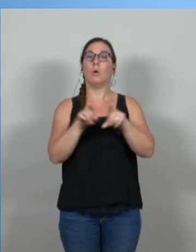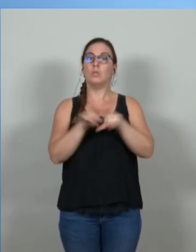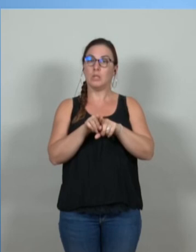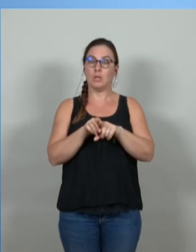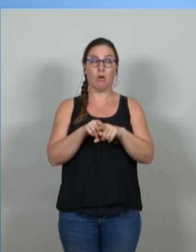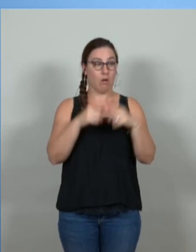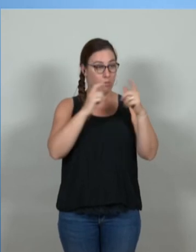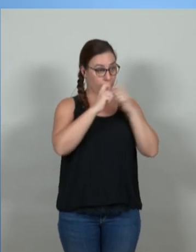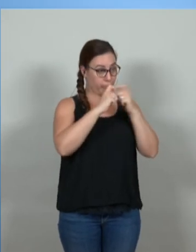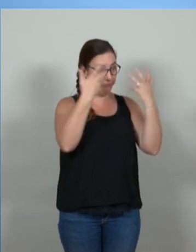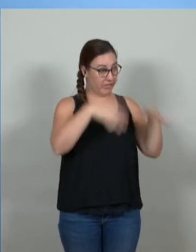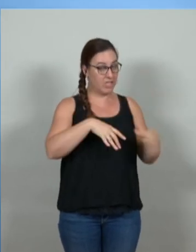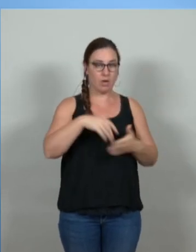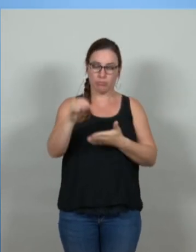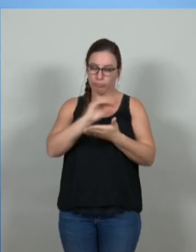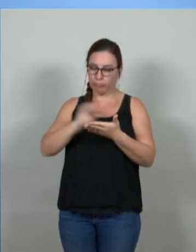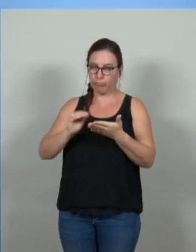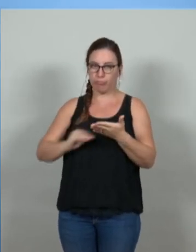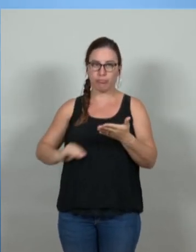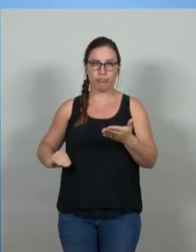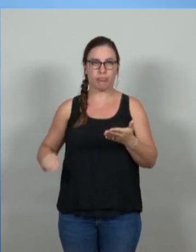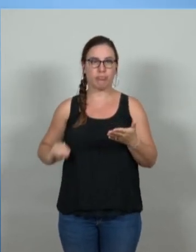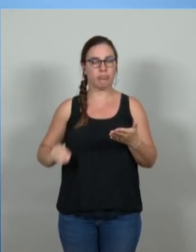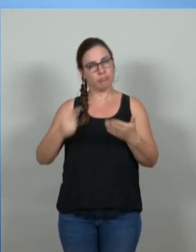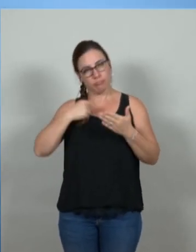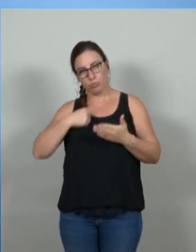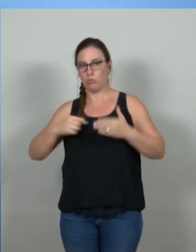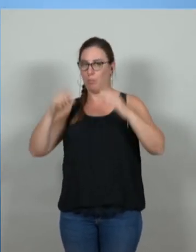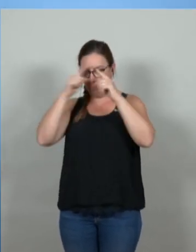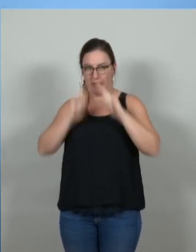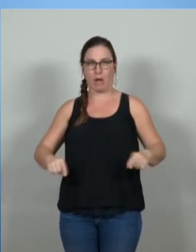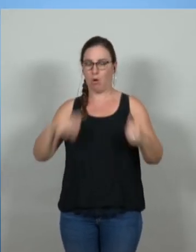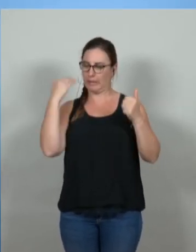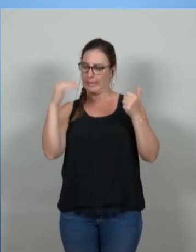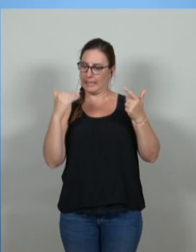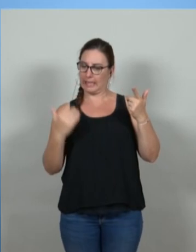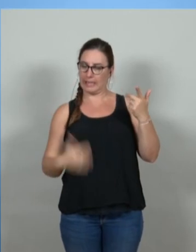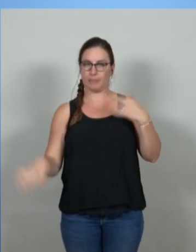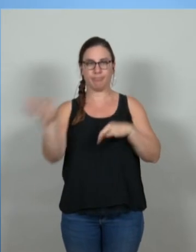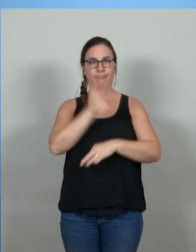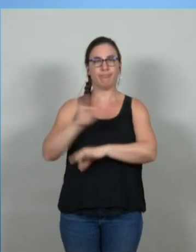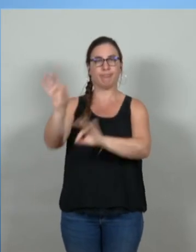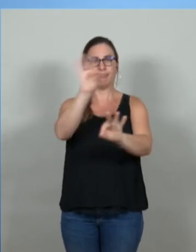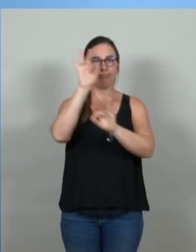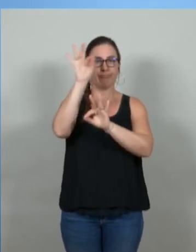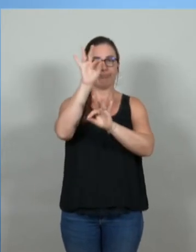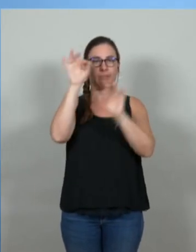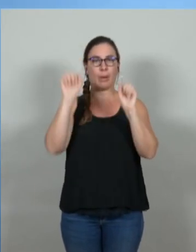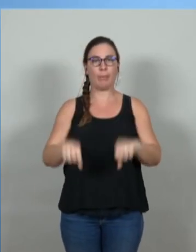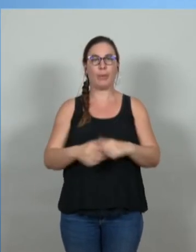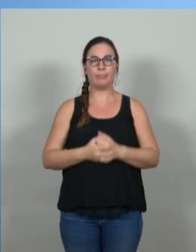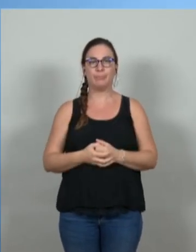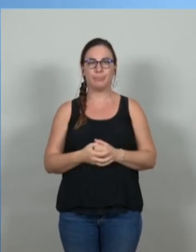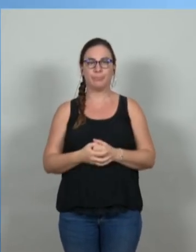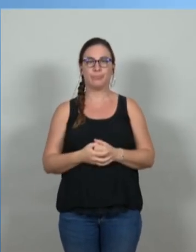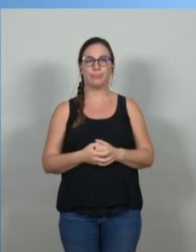l'issue de cet entretien pour mettre par écrit nos positions donc voilà nous pourrons j'imagine ressortir le courrier à